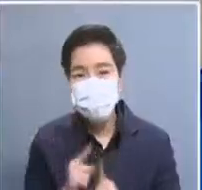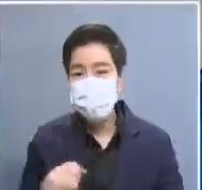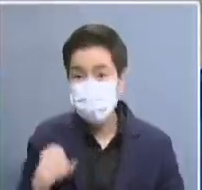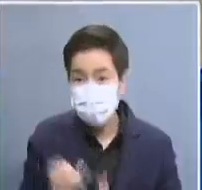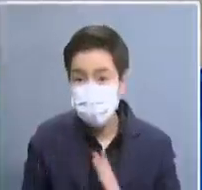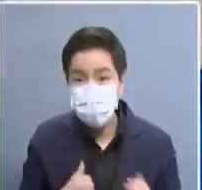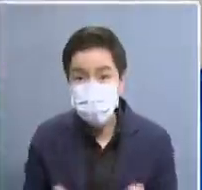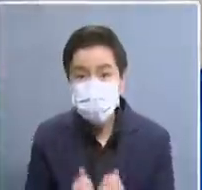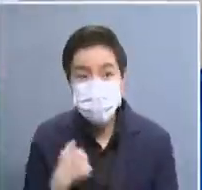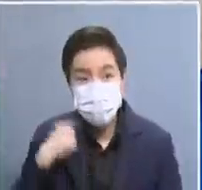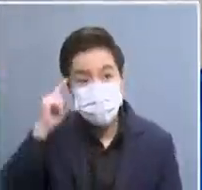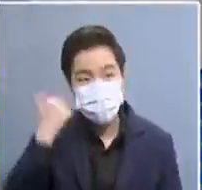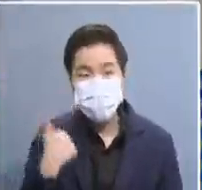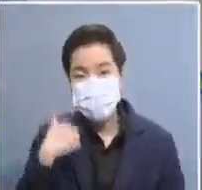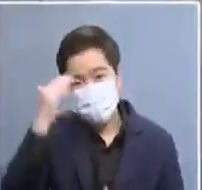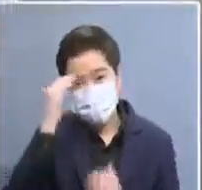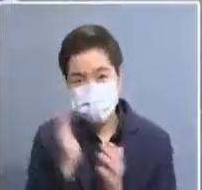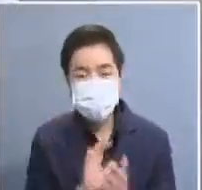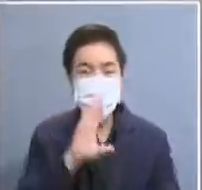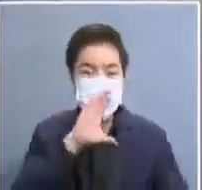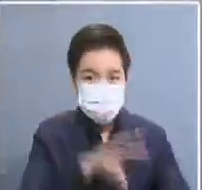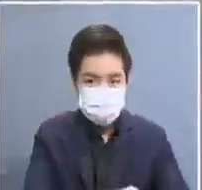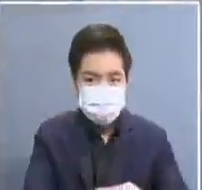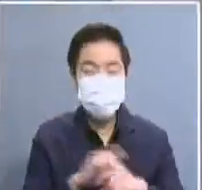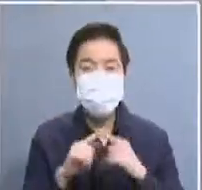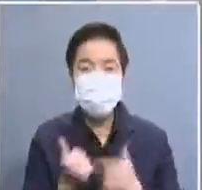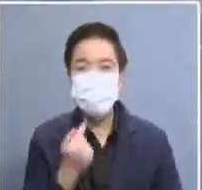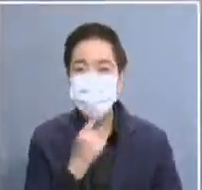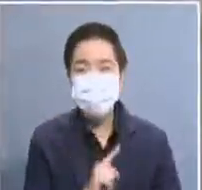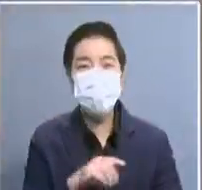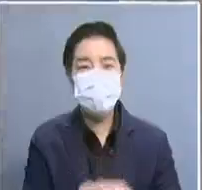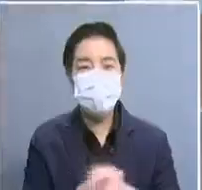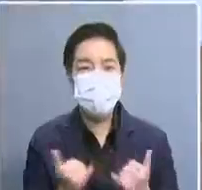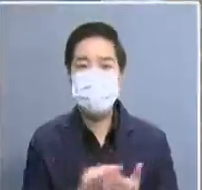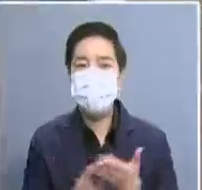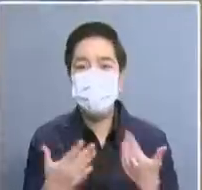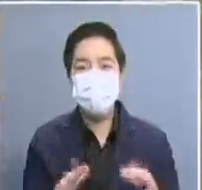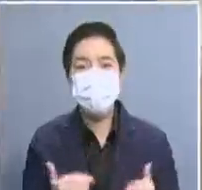รู้ว่าดูเป็นคดีนะแต่ว่าท้ายที่สุดแล้วก็ถูกตำรวจกองปราบที่ตำรวจสภ.โคกเจริญจับกุมไปเรียบร้อยแล้วนะคะอ่ะ